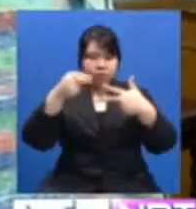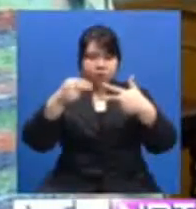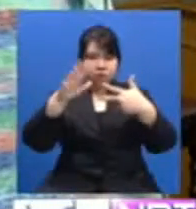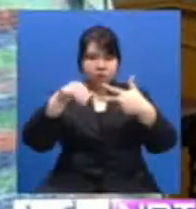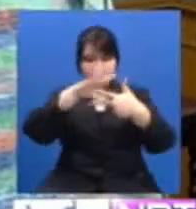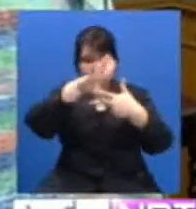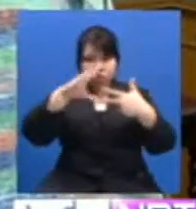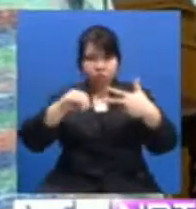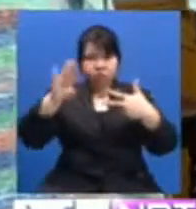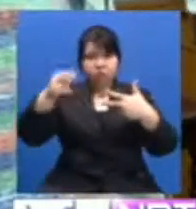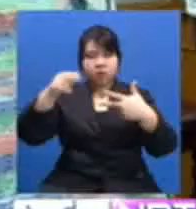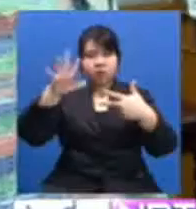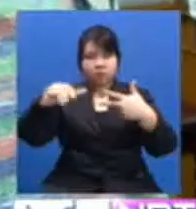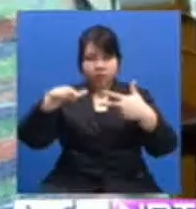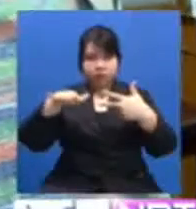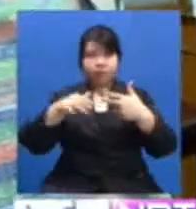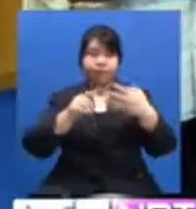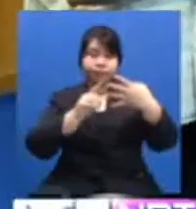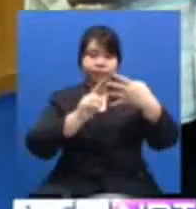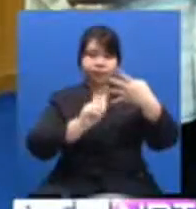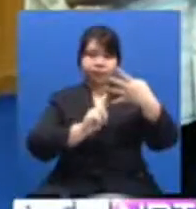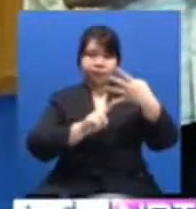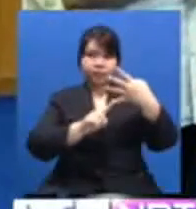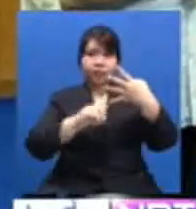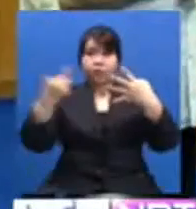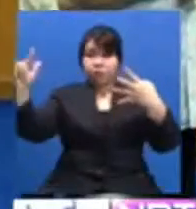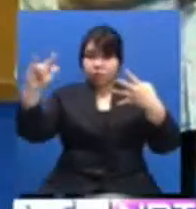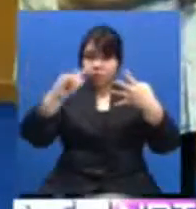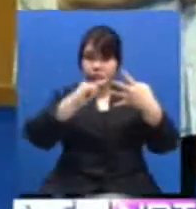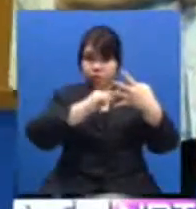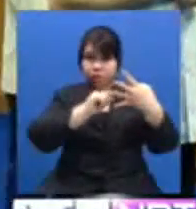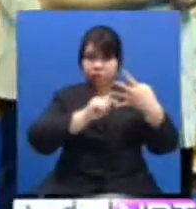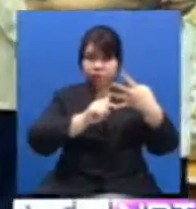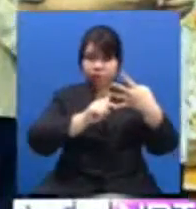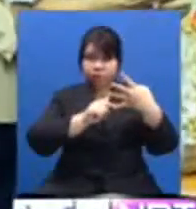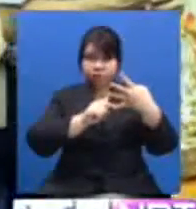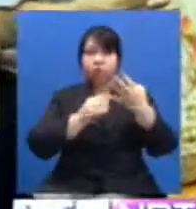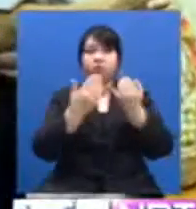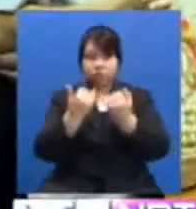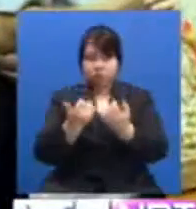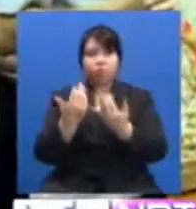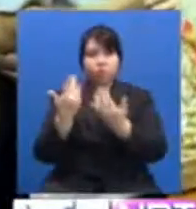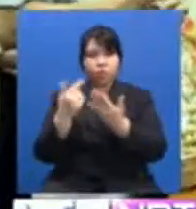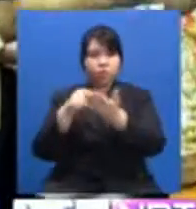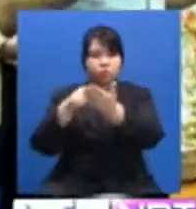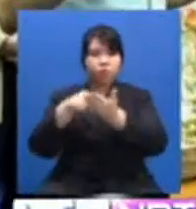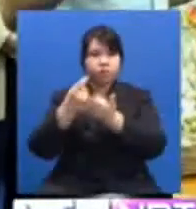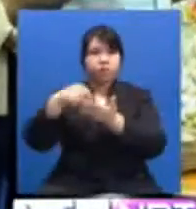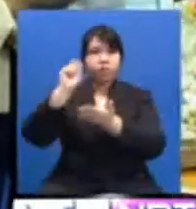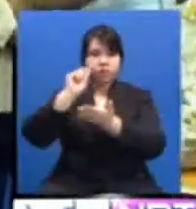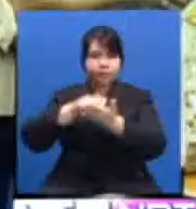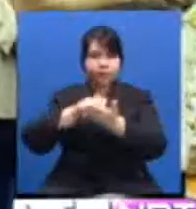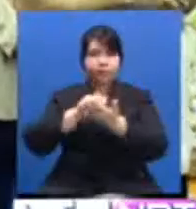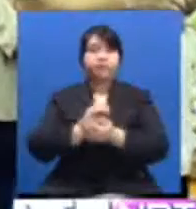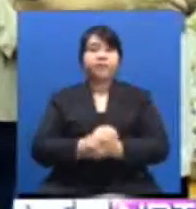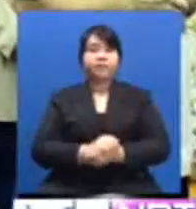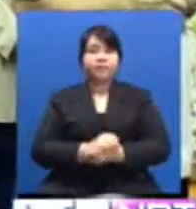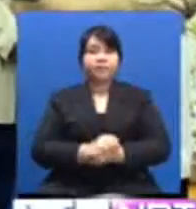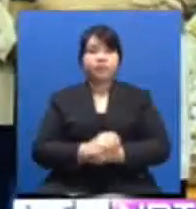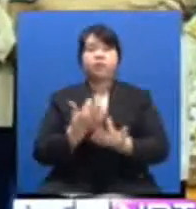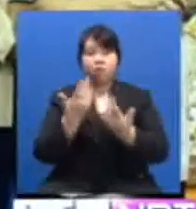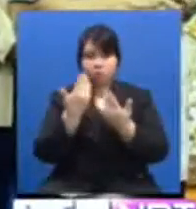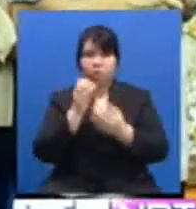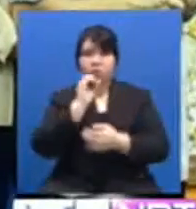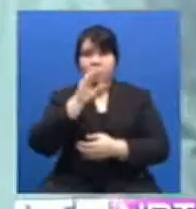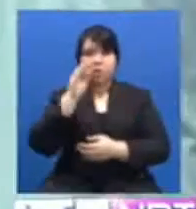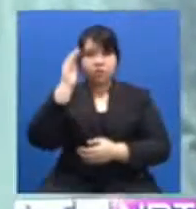บาทสำหรับแรงงานอีก 1คนที่เพิ่งเดินทางกลับมาชุดที่ 2กำลังอยู่ระหว่างรออนุมัติเงินจากกองทุนและจะแจ้งให้